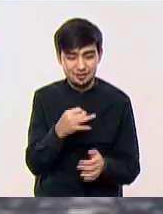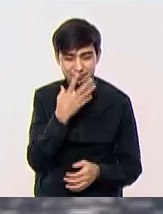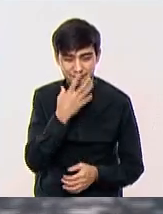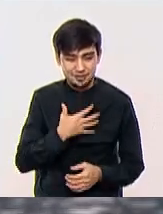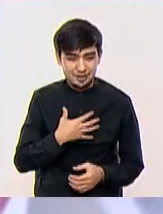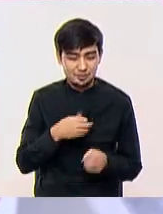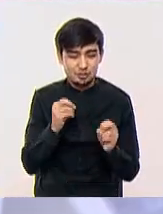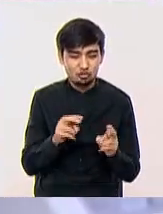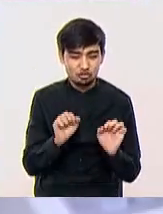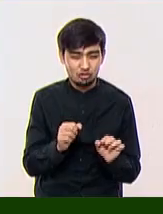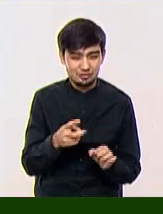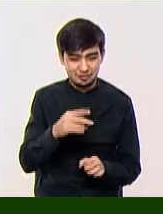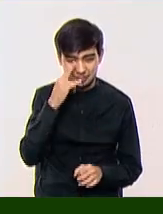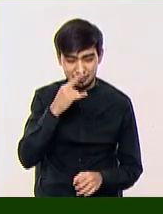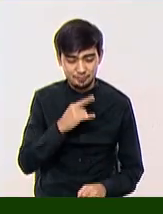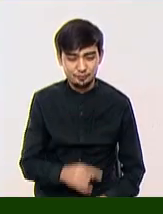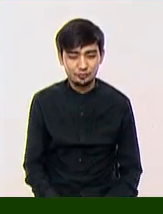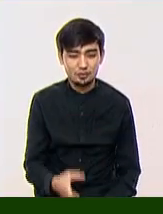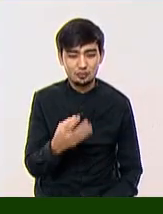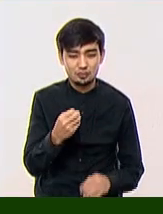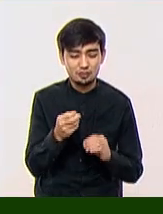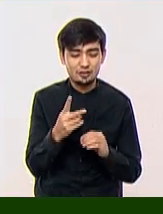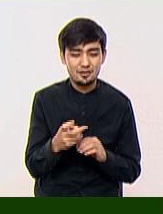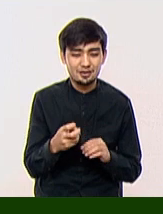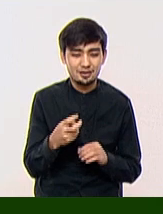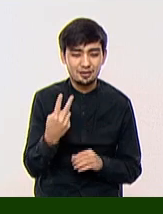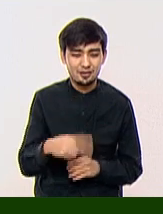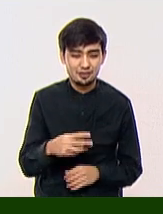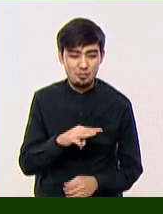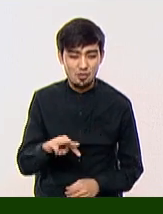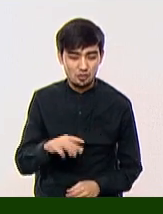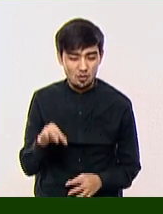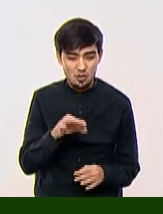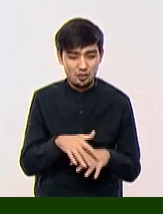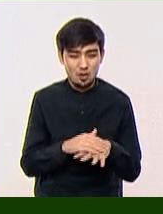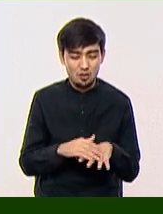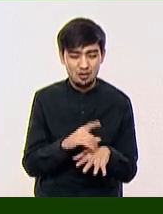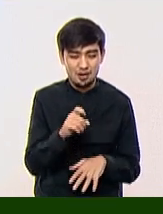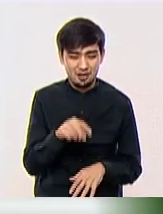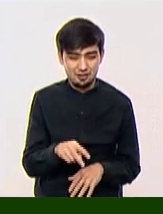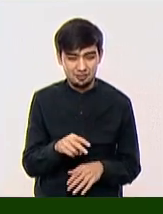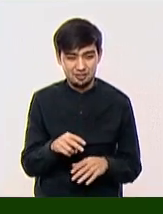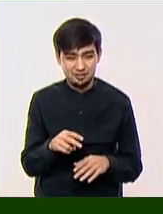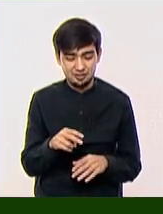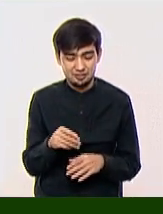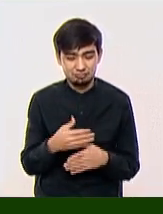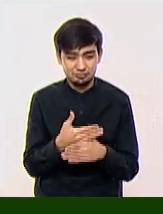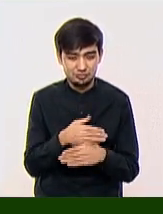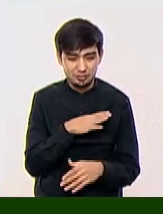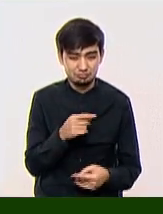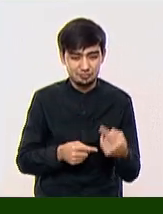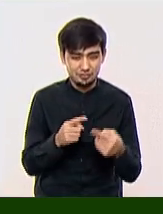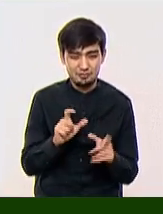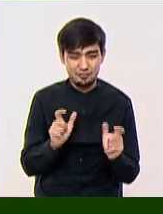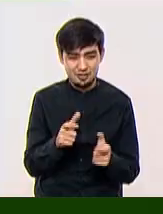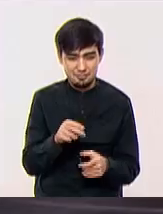индивидуальной защиты для казахстанцев. Еще 220 миллионов тенге фонд «Халык» выделил на денежные выплаты медработникам, которые боролись с пандемией в